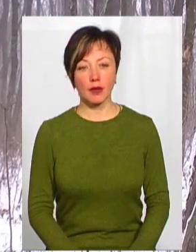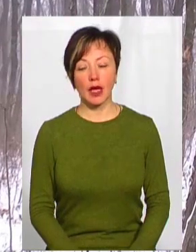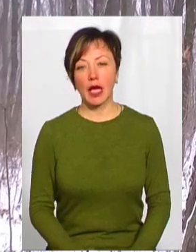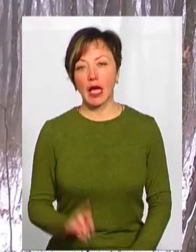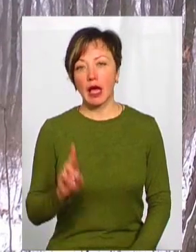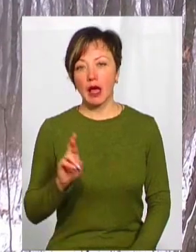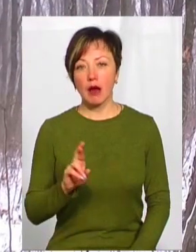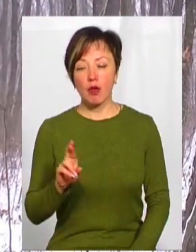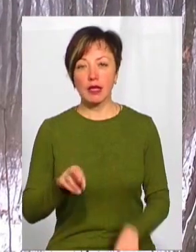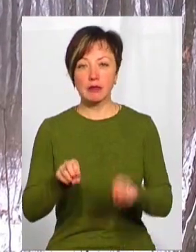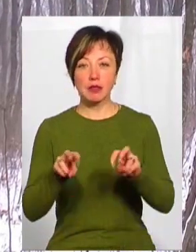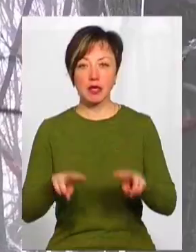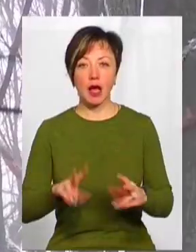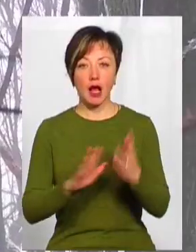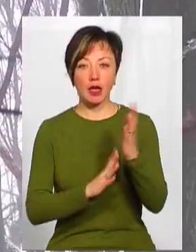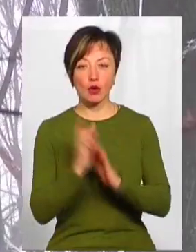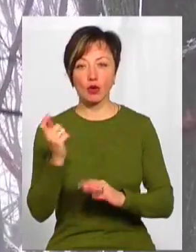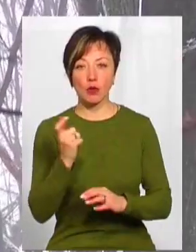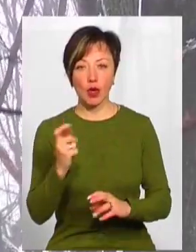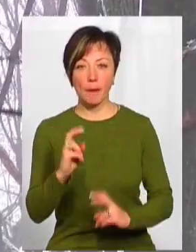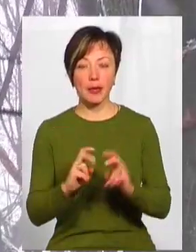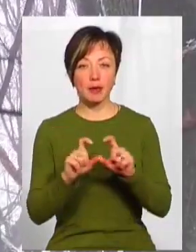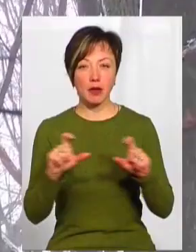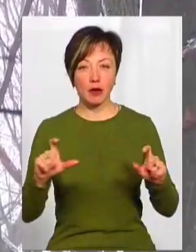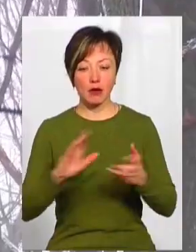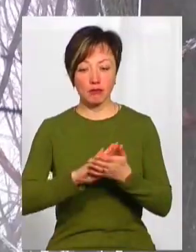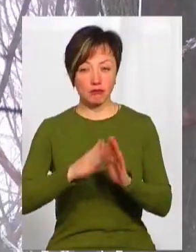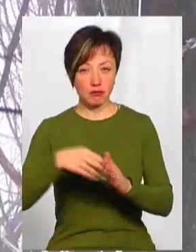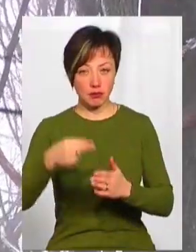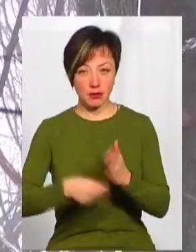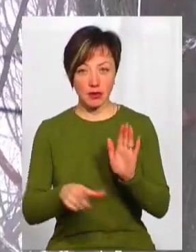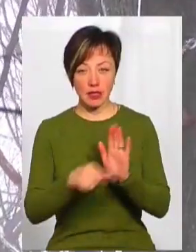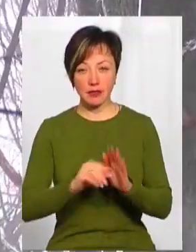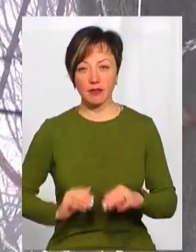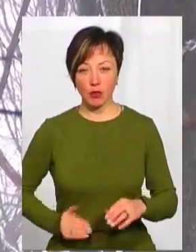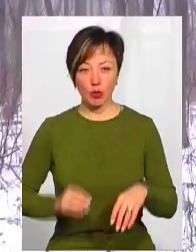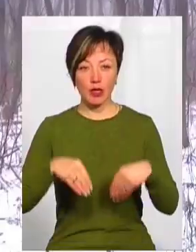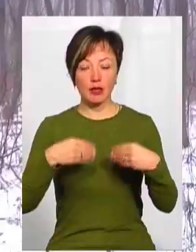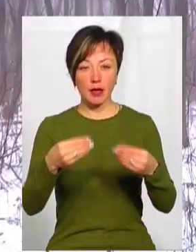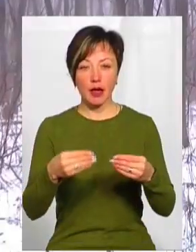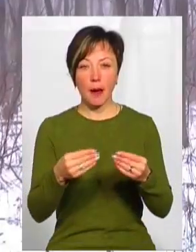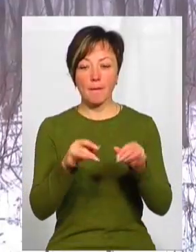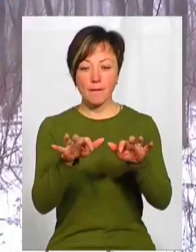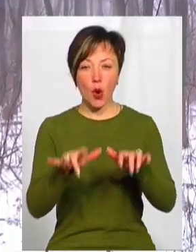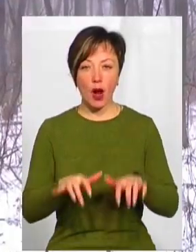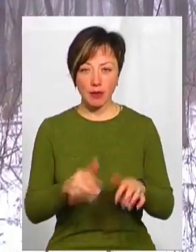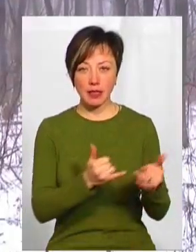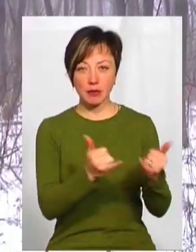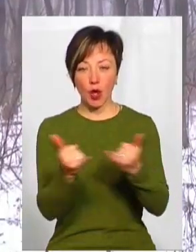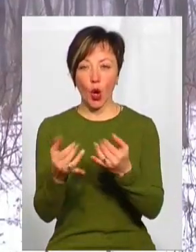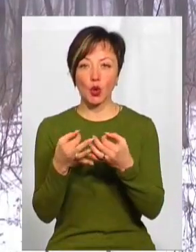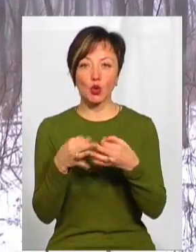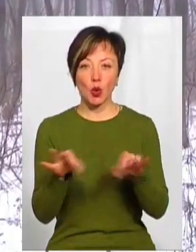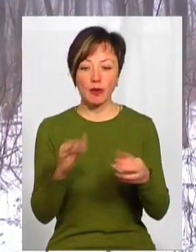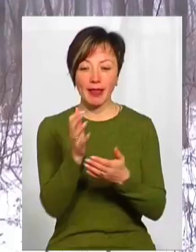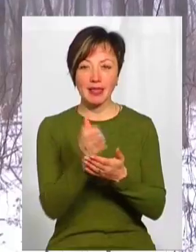Ярмолонецьке спеціалізоване лісогосподарське підприємство «Агроліс» уклало договір із фірмою, яка надає програмне забезпечення та доступ до сервера